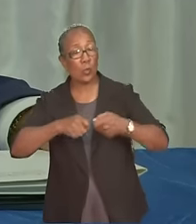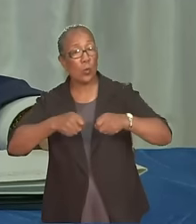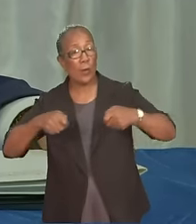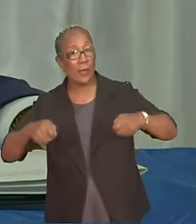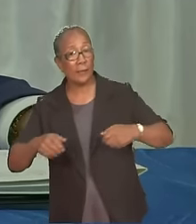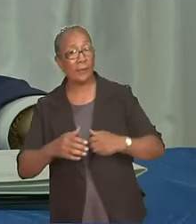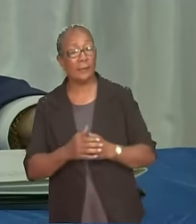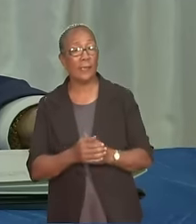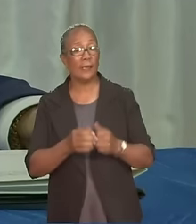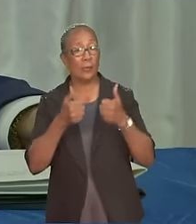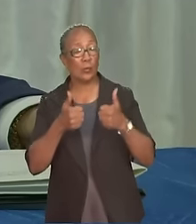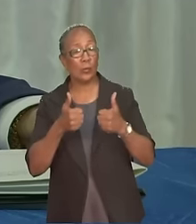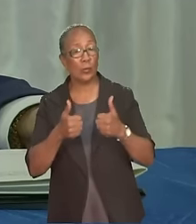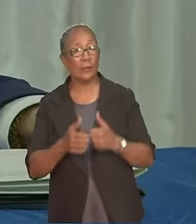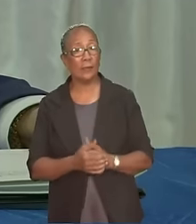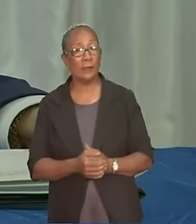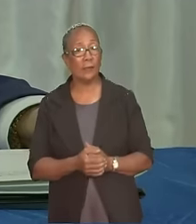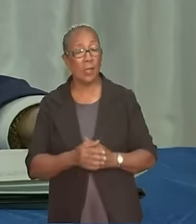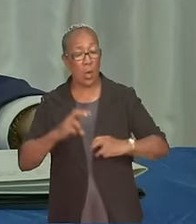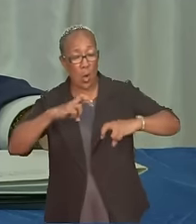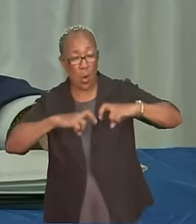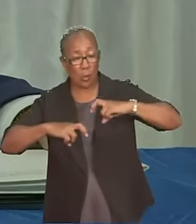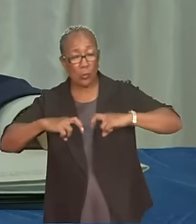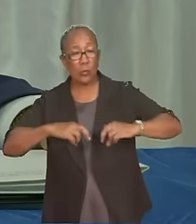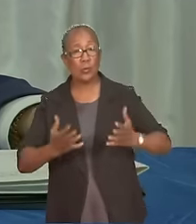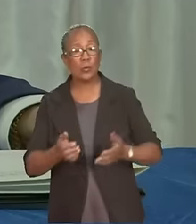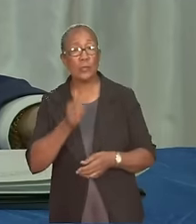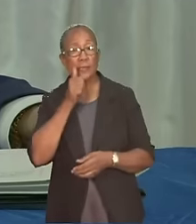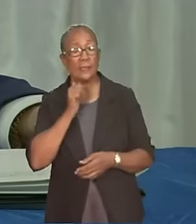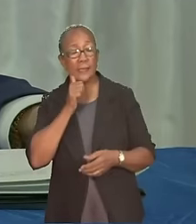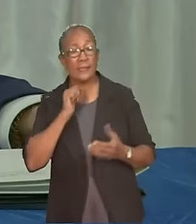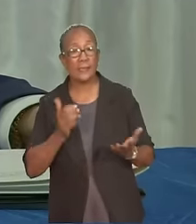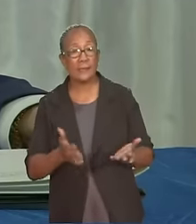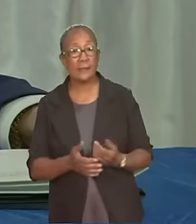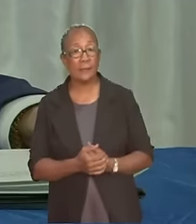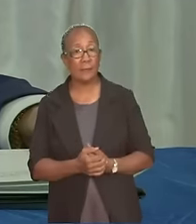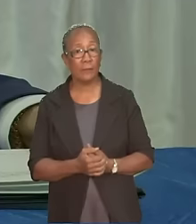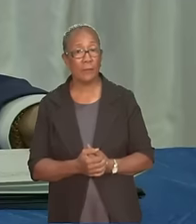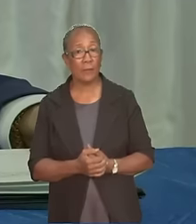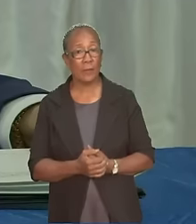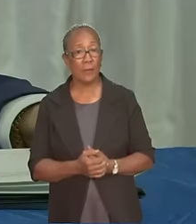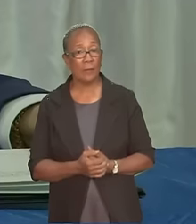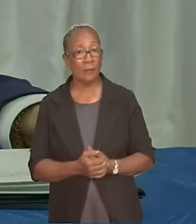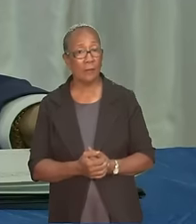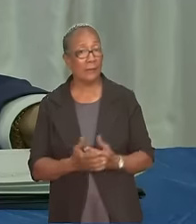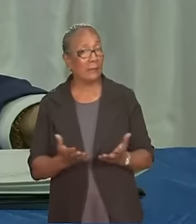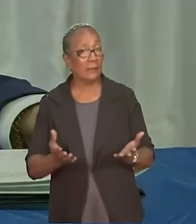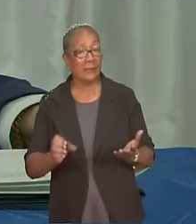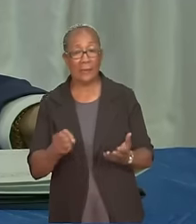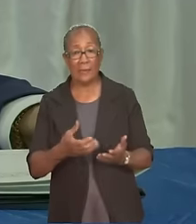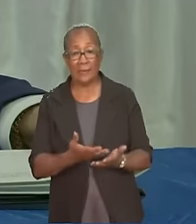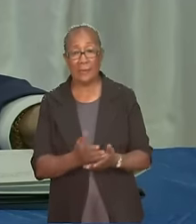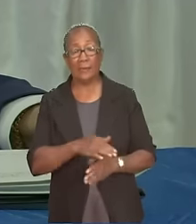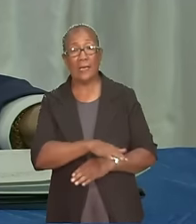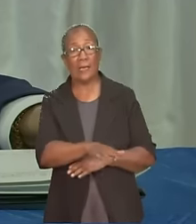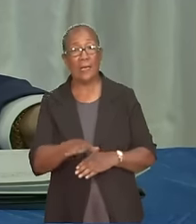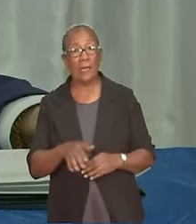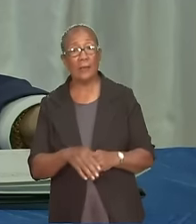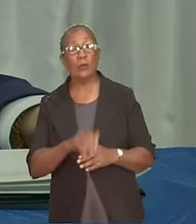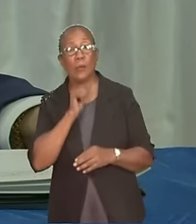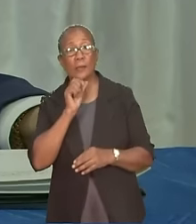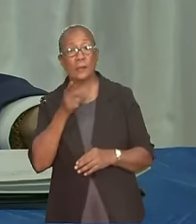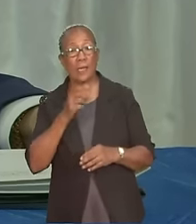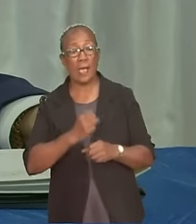termen van ook goede onderzoekers, registeraccountants. Dat zijn zaken die heel schaars zijn in het land. Je zal het moeten doen met wat je